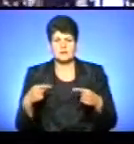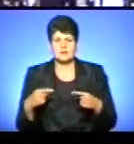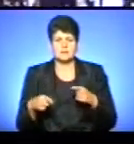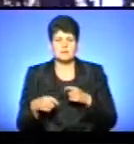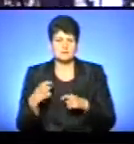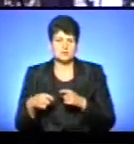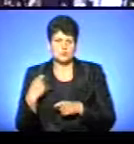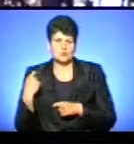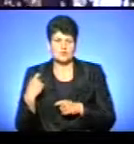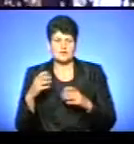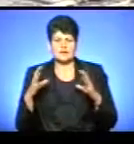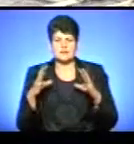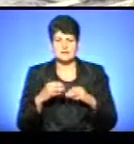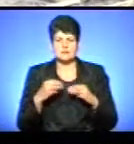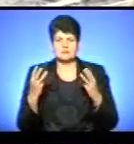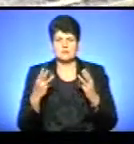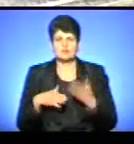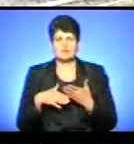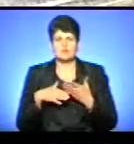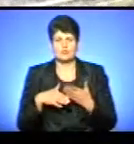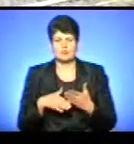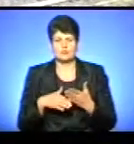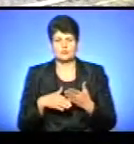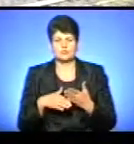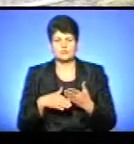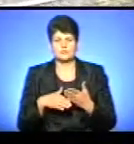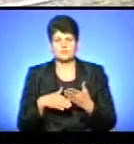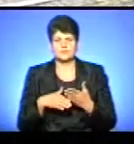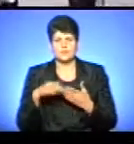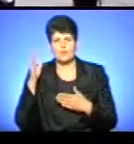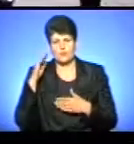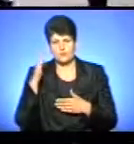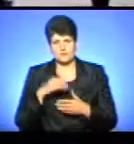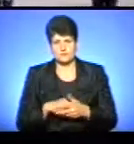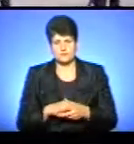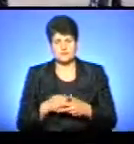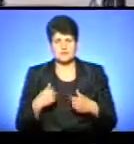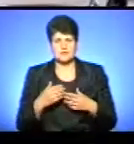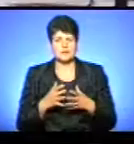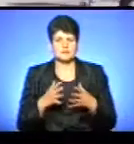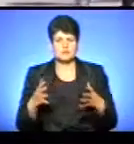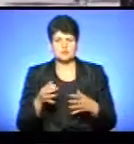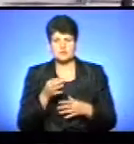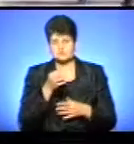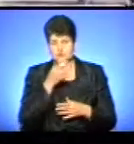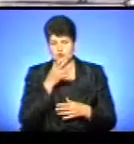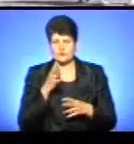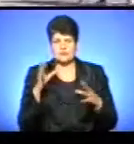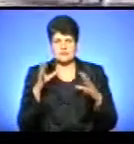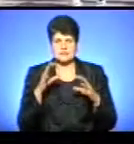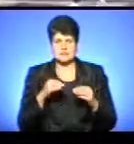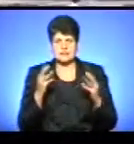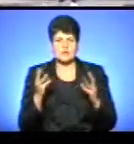гасіння умовної пожежі за допомогою ствола і води відповідно. Мені найбільше сподобався